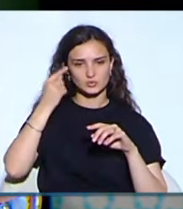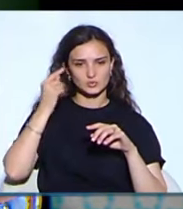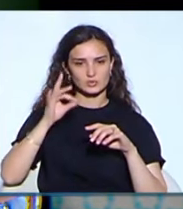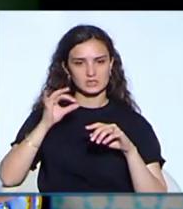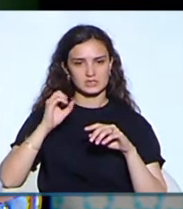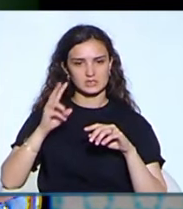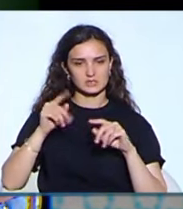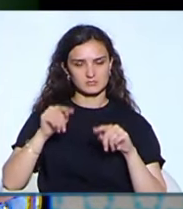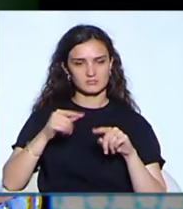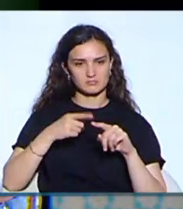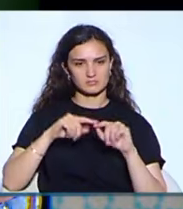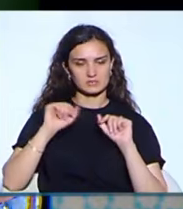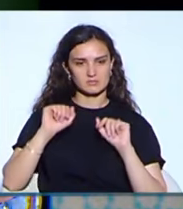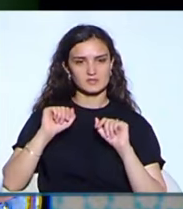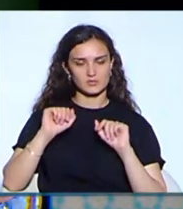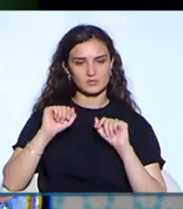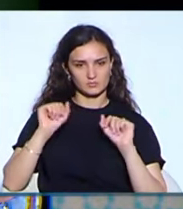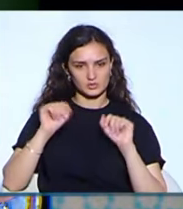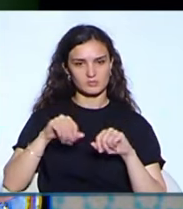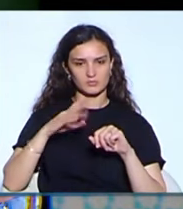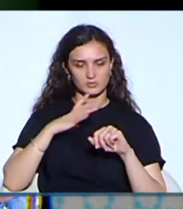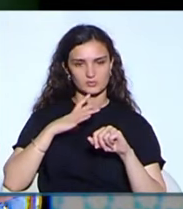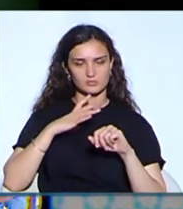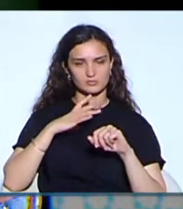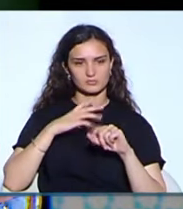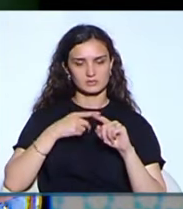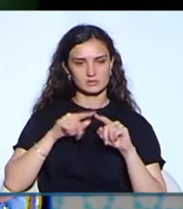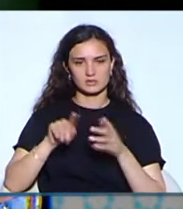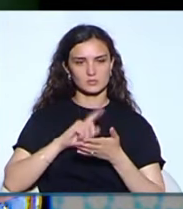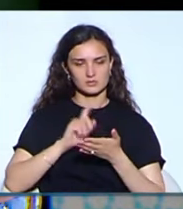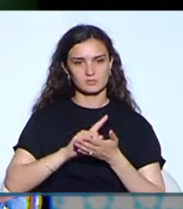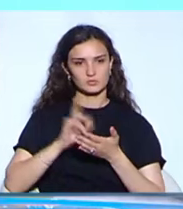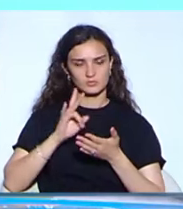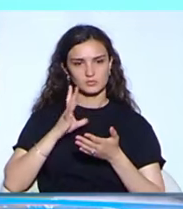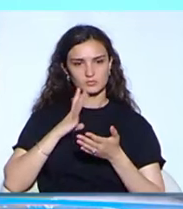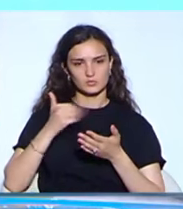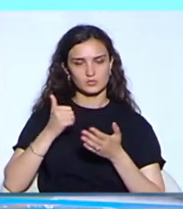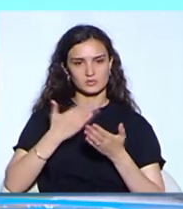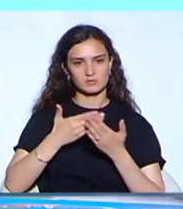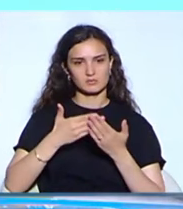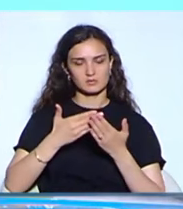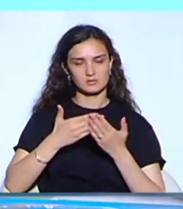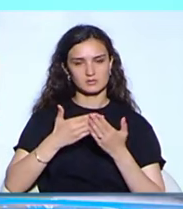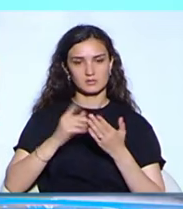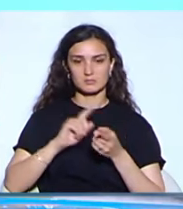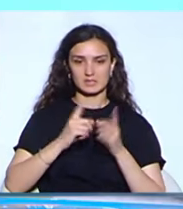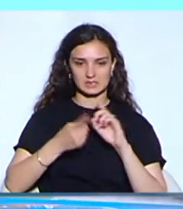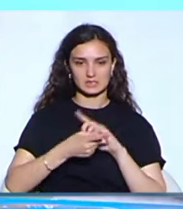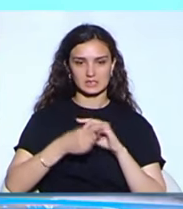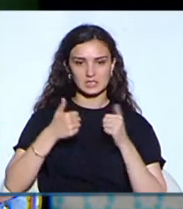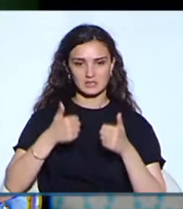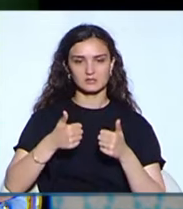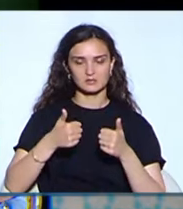რისკ ფაქტორები. დამცველობით ფაქტორებიც შეიძლება იყოს. ესეც აუცილებლად უნდა გამოვავლინოთ, როგორც არის პირიქით, ხომ,